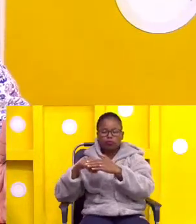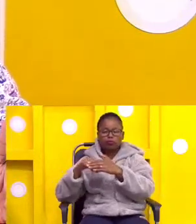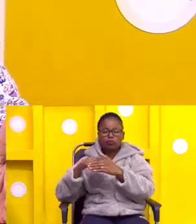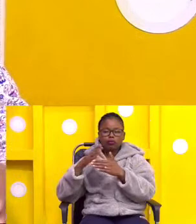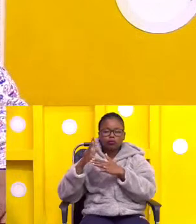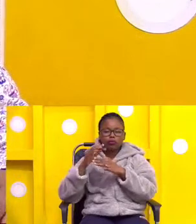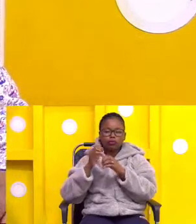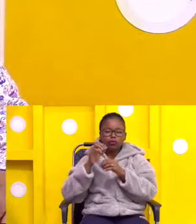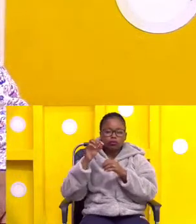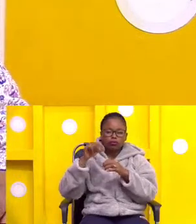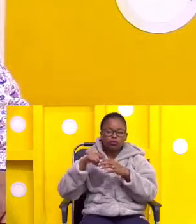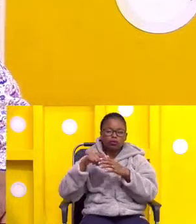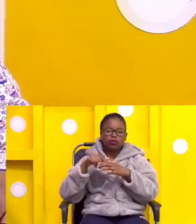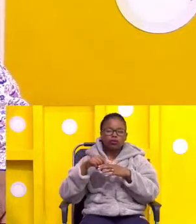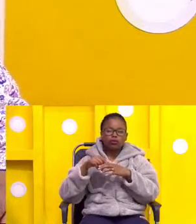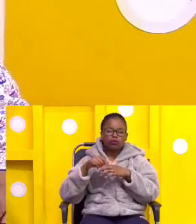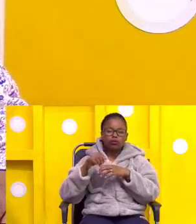yake.